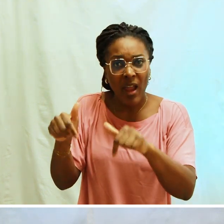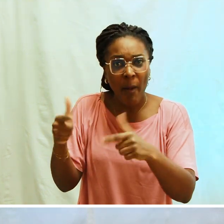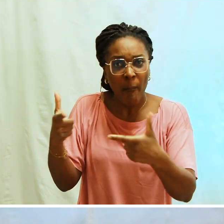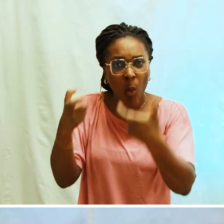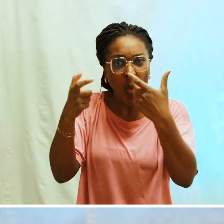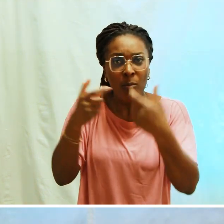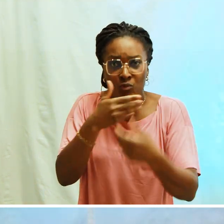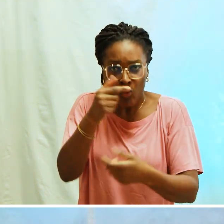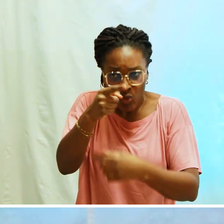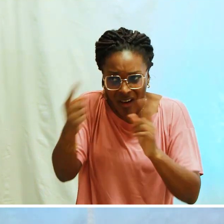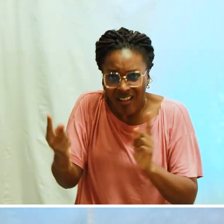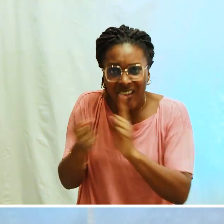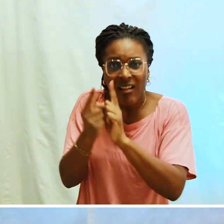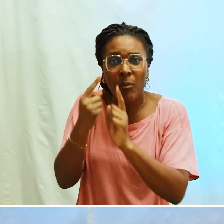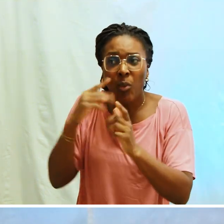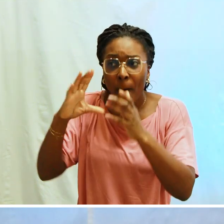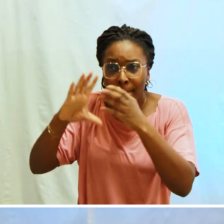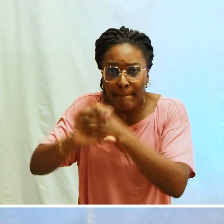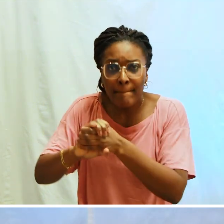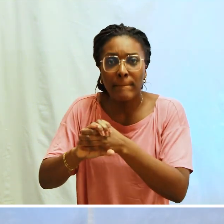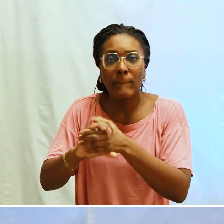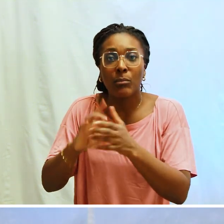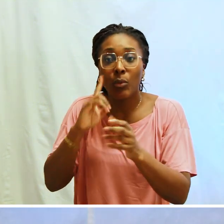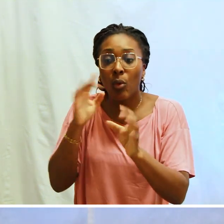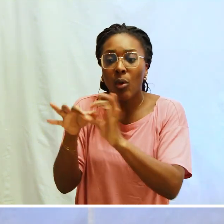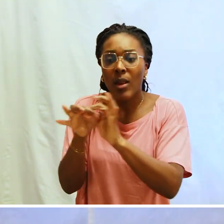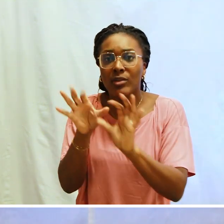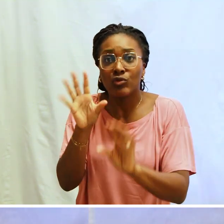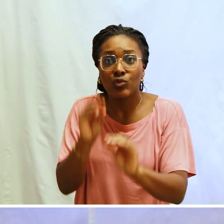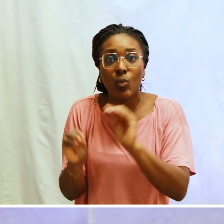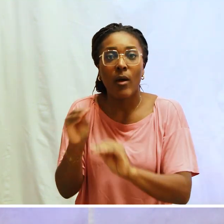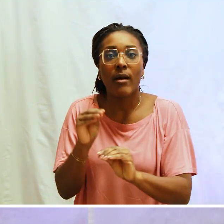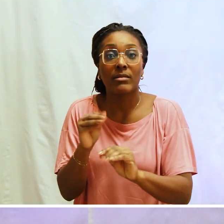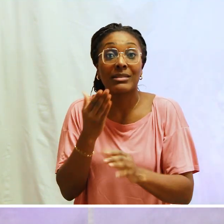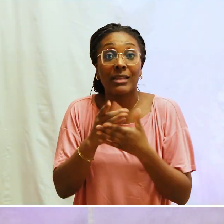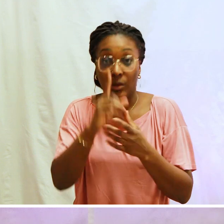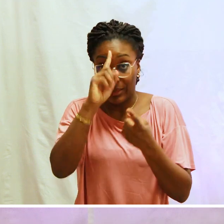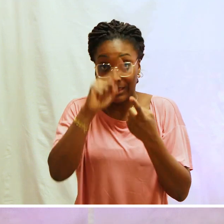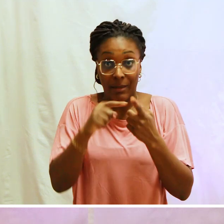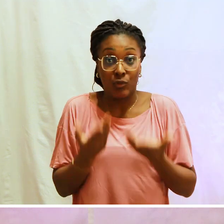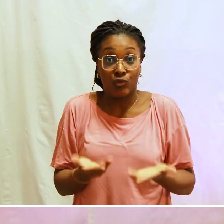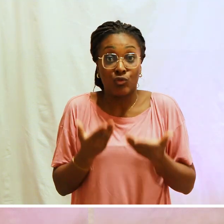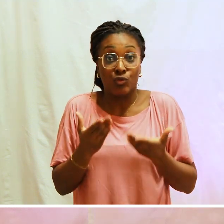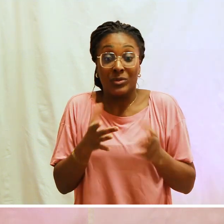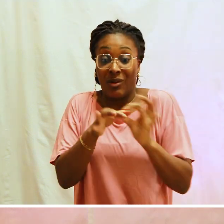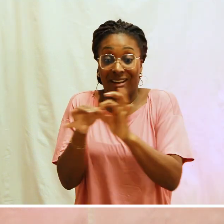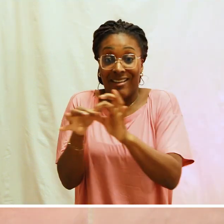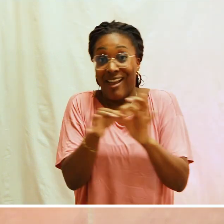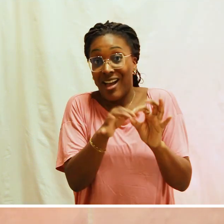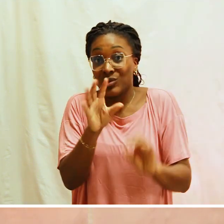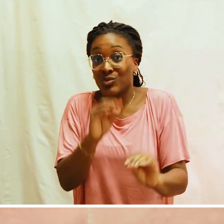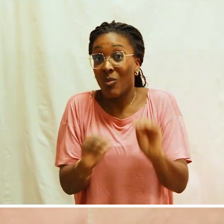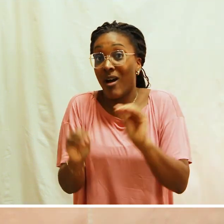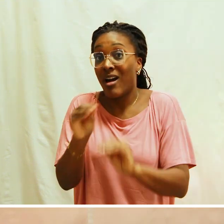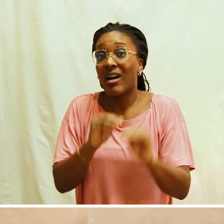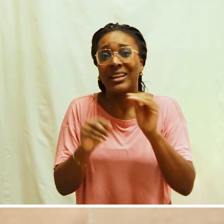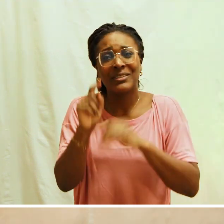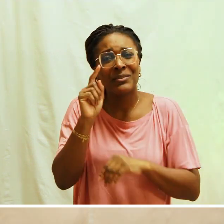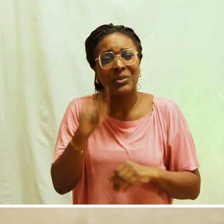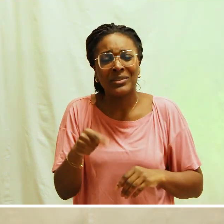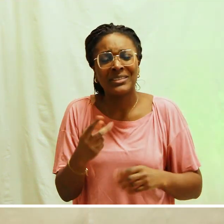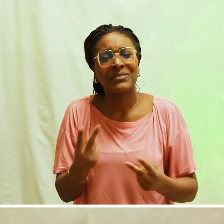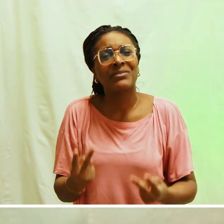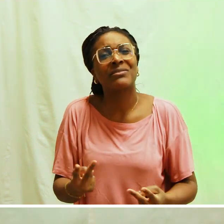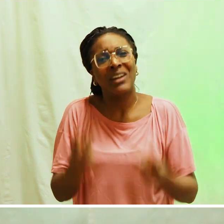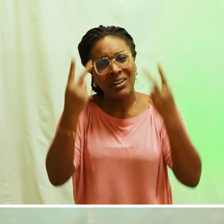effort. Conserve ce lien. Et c'est le thème d'aujourd'hui. Appliquons-nous à conserver ces liens qui sont précieux,